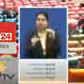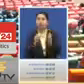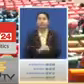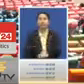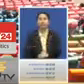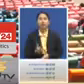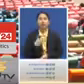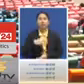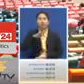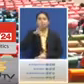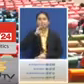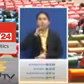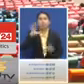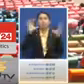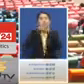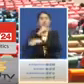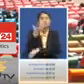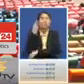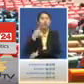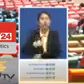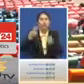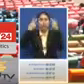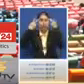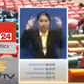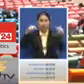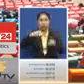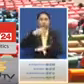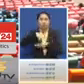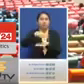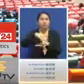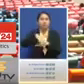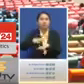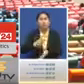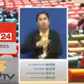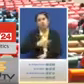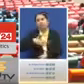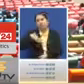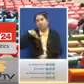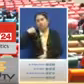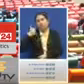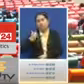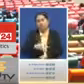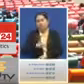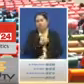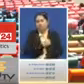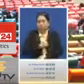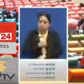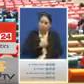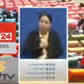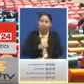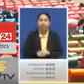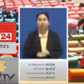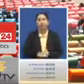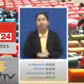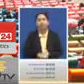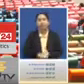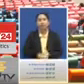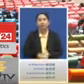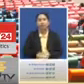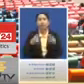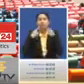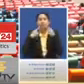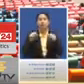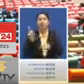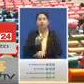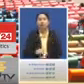พูดถึงความเหลื่อมล้ำเมื่อคืนท่านนายกพูดแล้วนี่ผมหมดกำลังใจท่านตอบว่าไงครับตอบว่